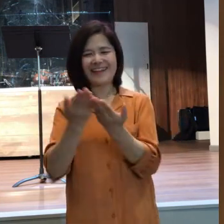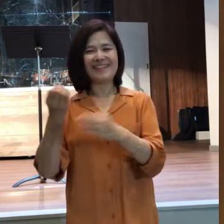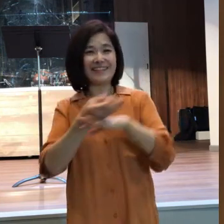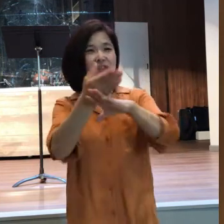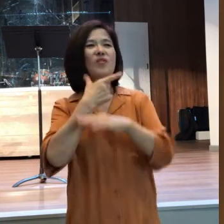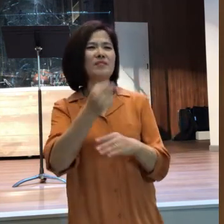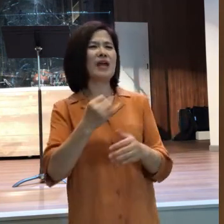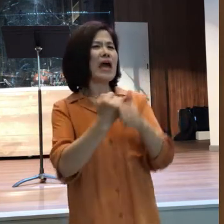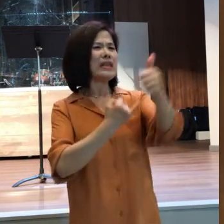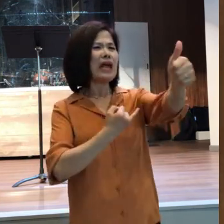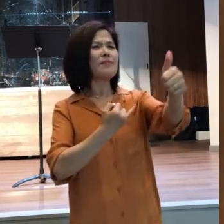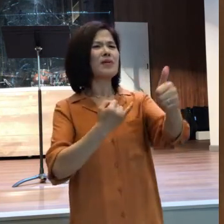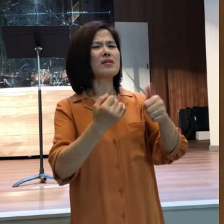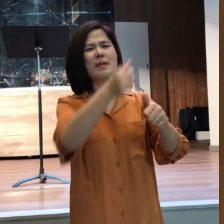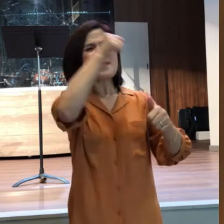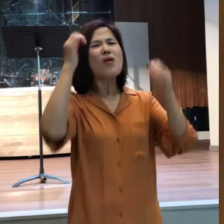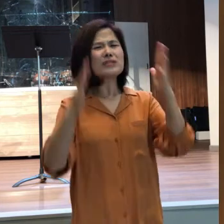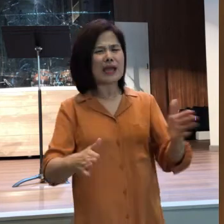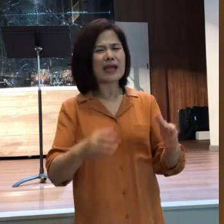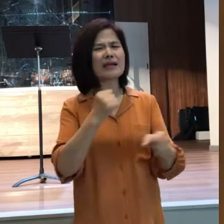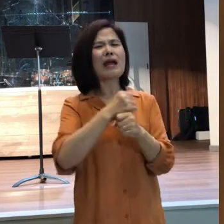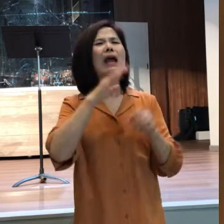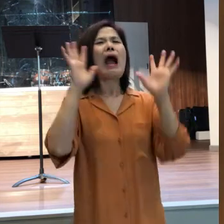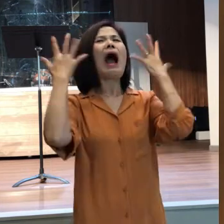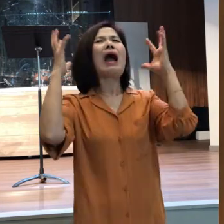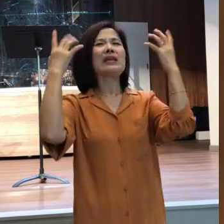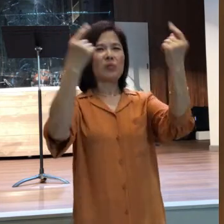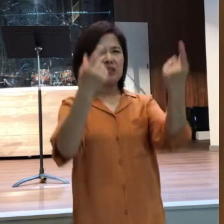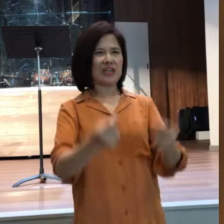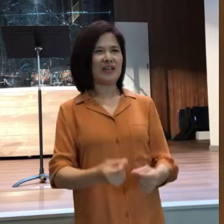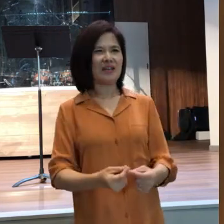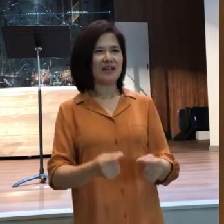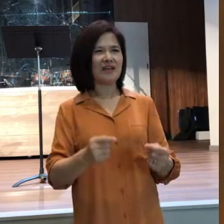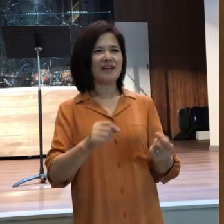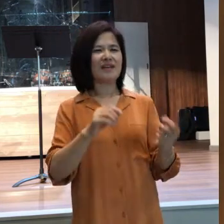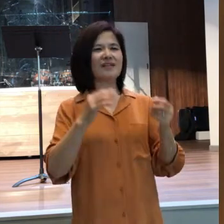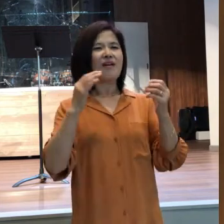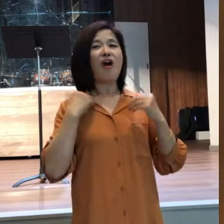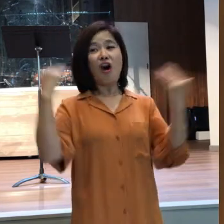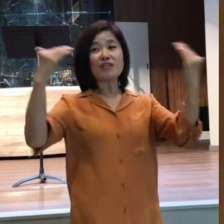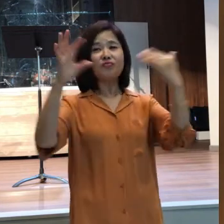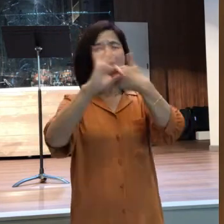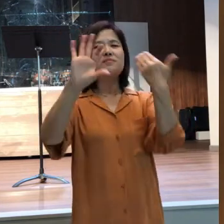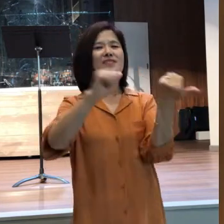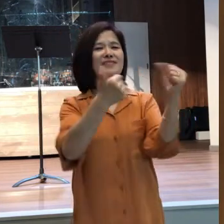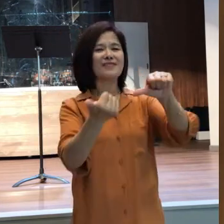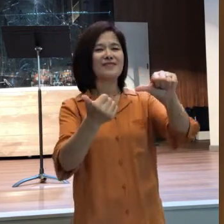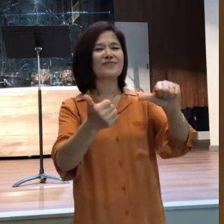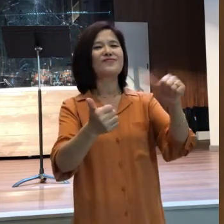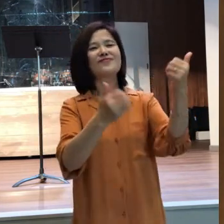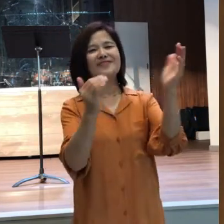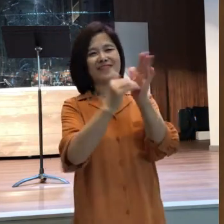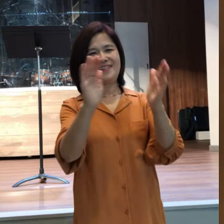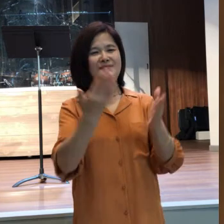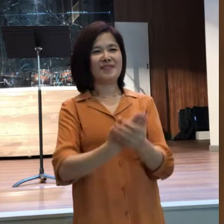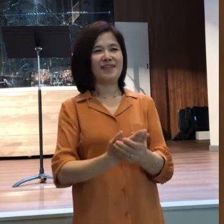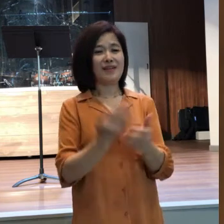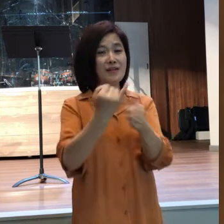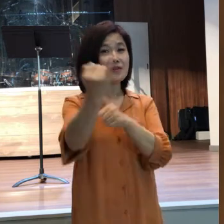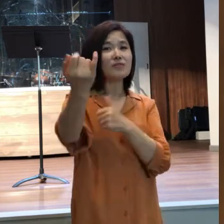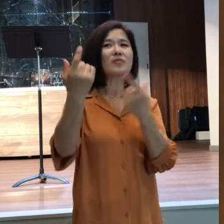여러분 남편은요 평생 철이 안 나요. 철나면 죽어요. 그래서 내가 묻습니다.